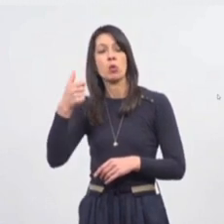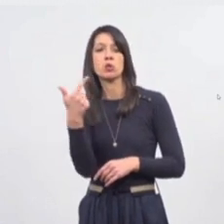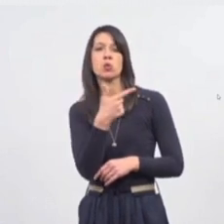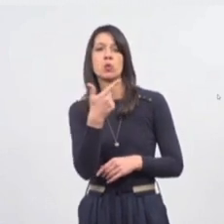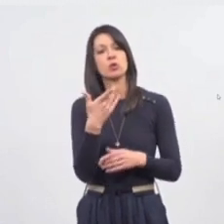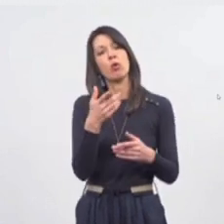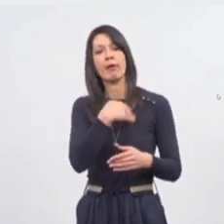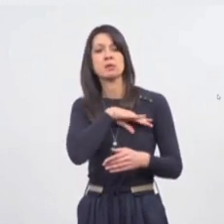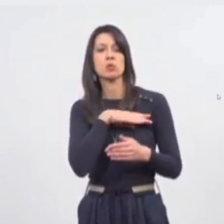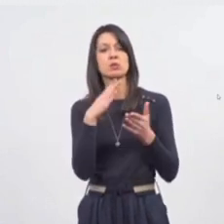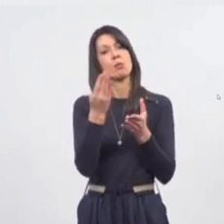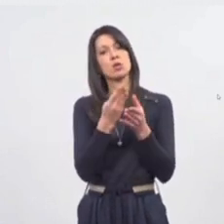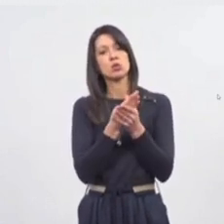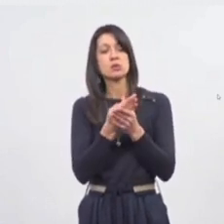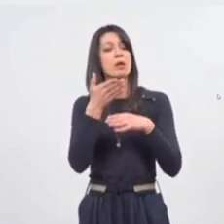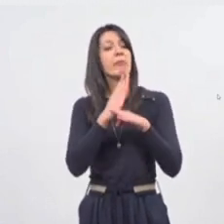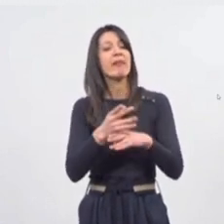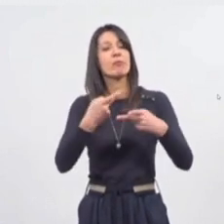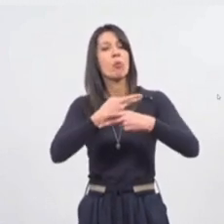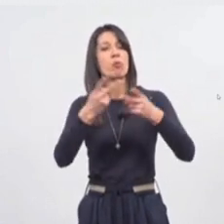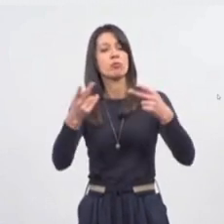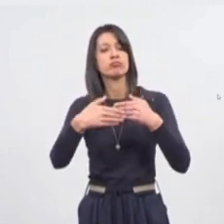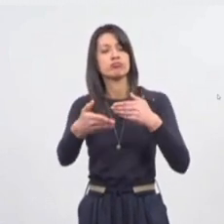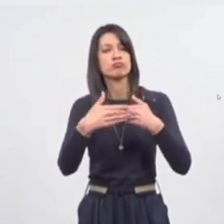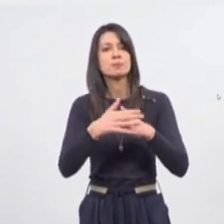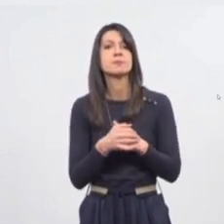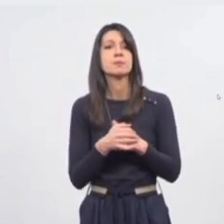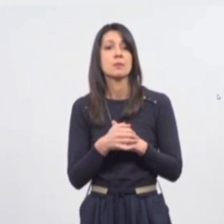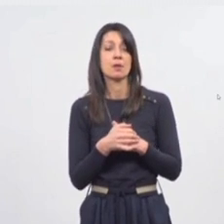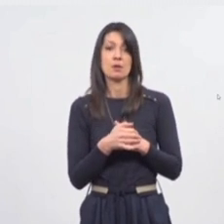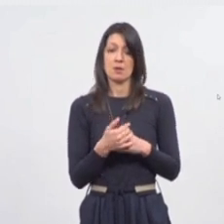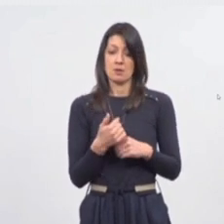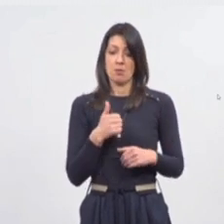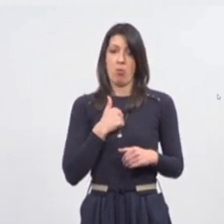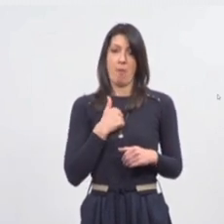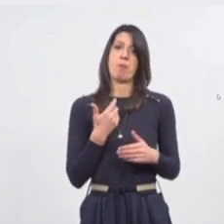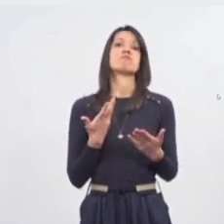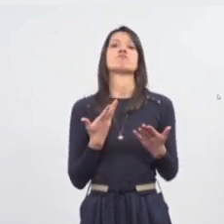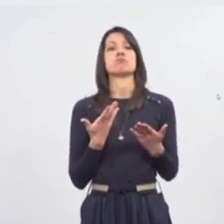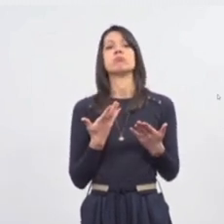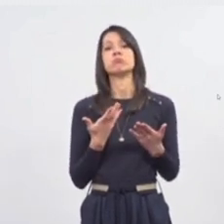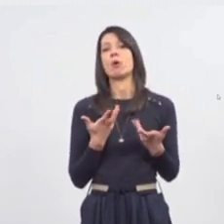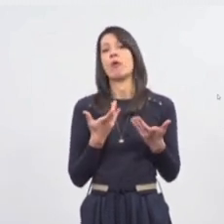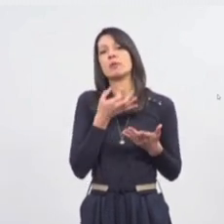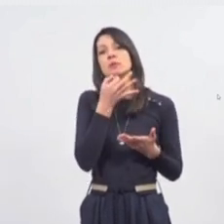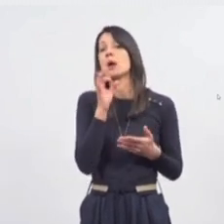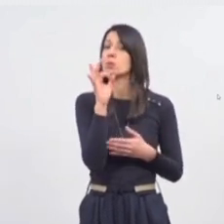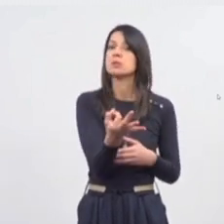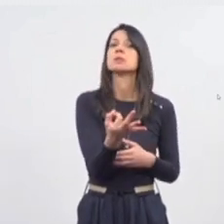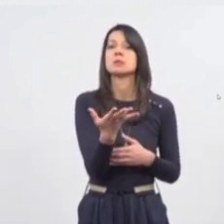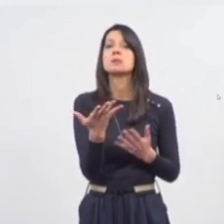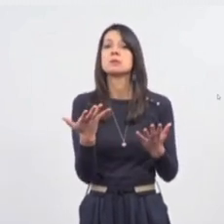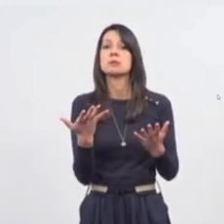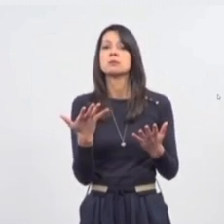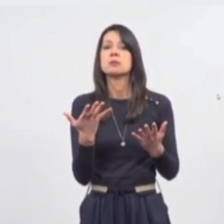pour que ça soit publié prochainement. De mon côté, je ne peux que réaffirmer dans le cadre de mes compétences, mais aussi